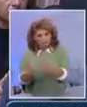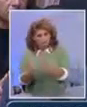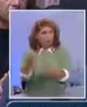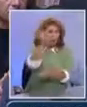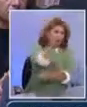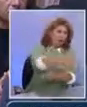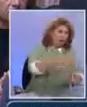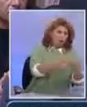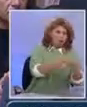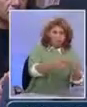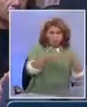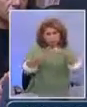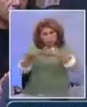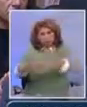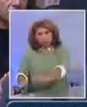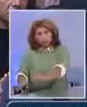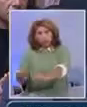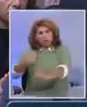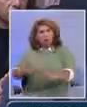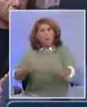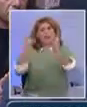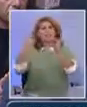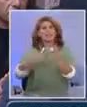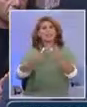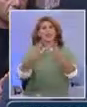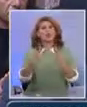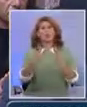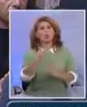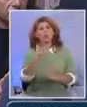έθνος. Στην επανάσταση του 1821